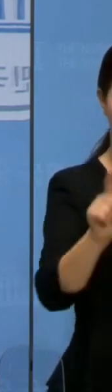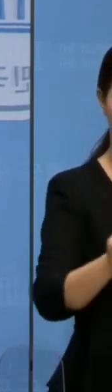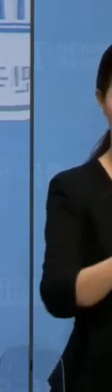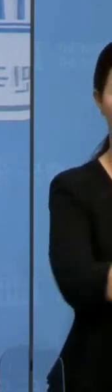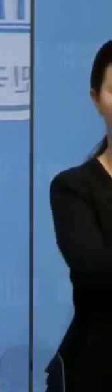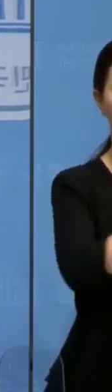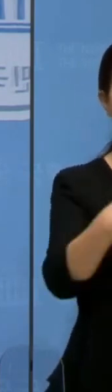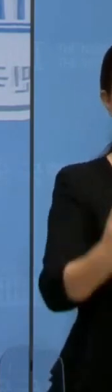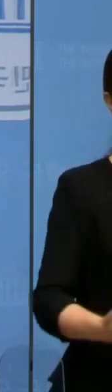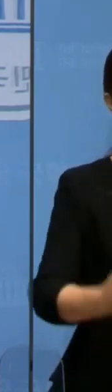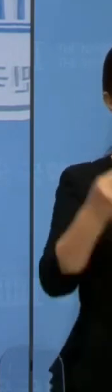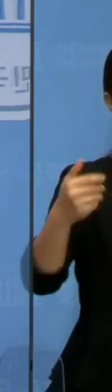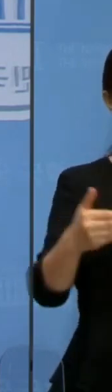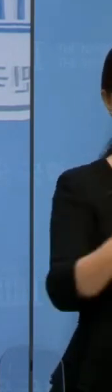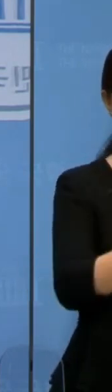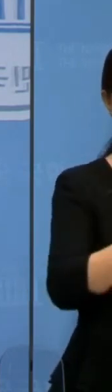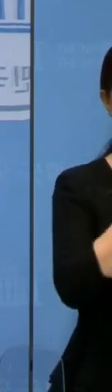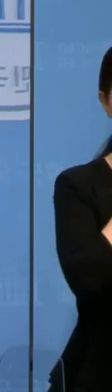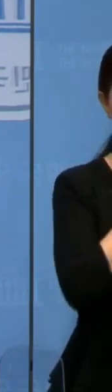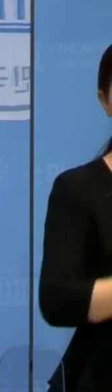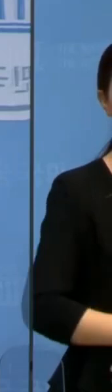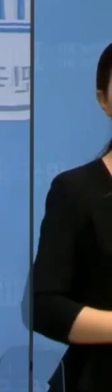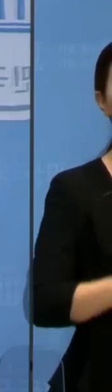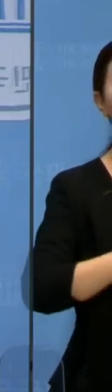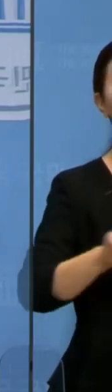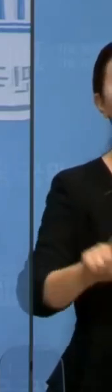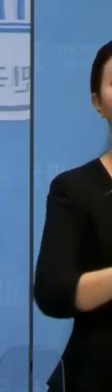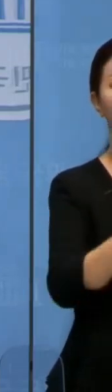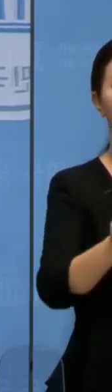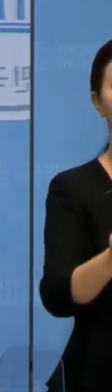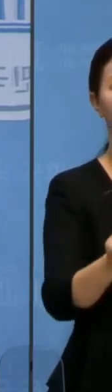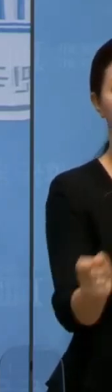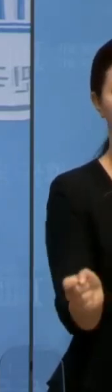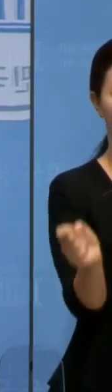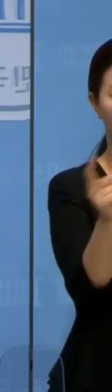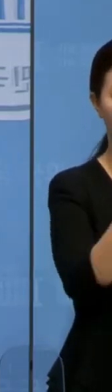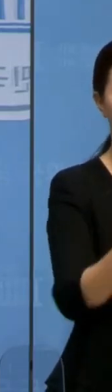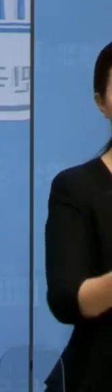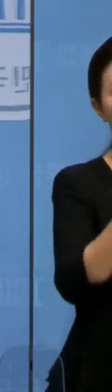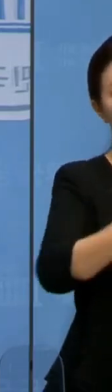극복입니다. 일상 회복을 하루라도 앞당기고